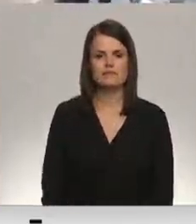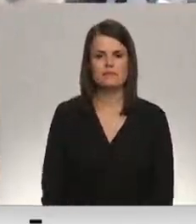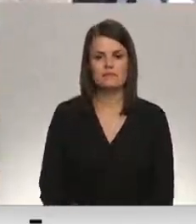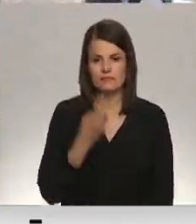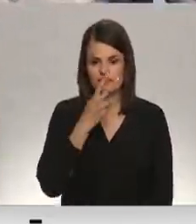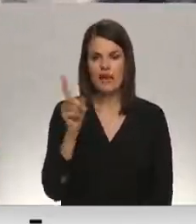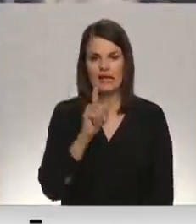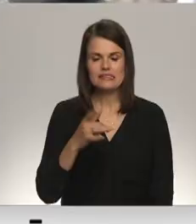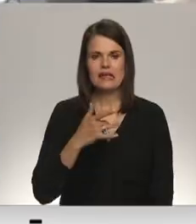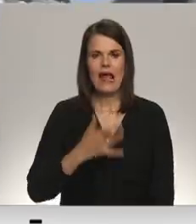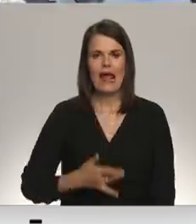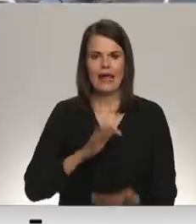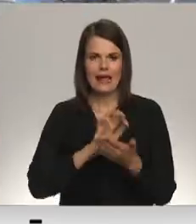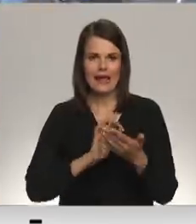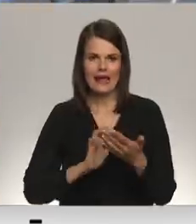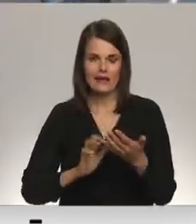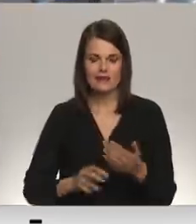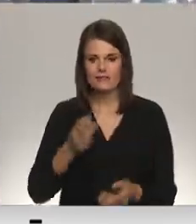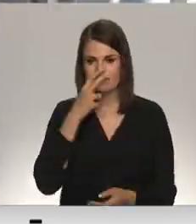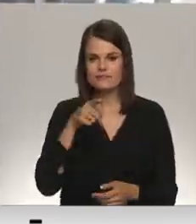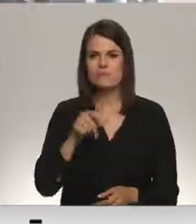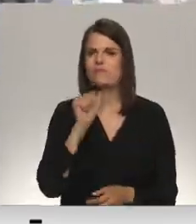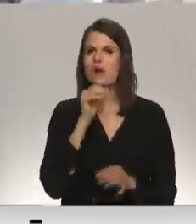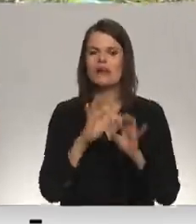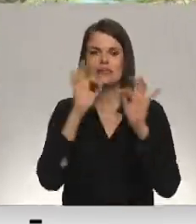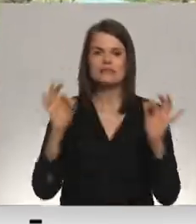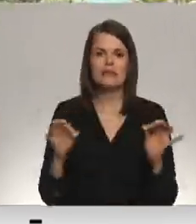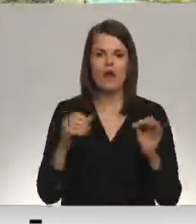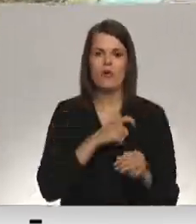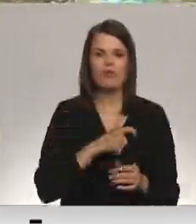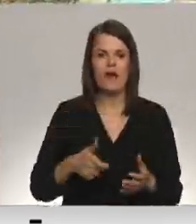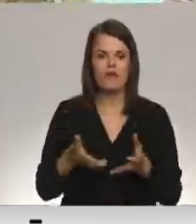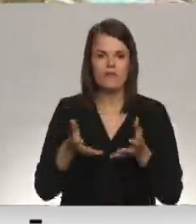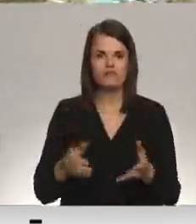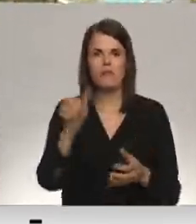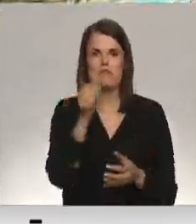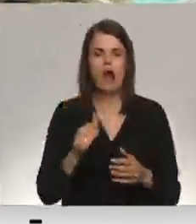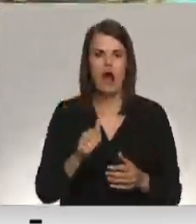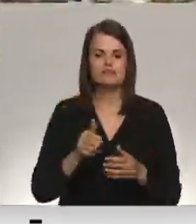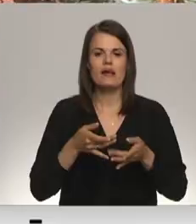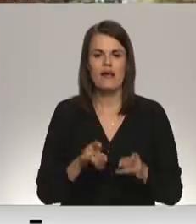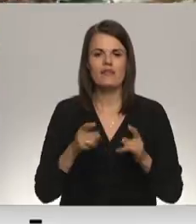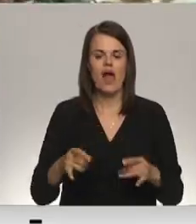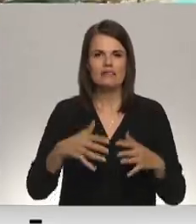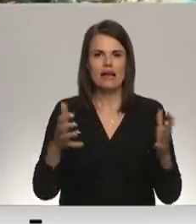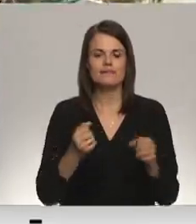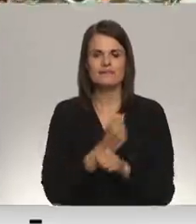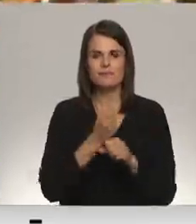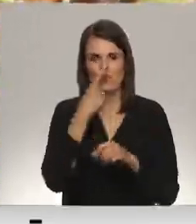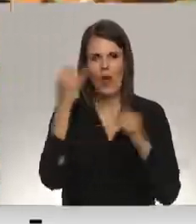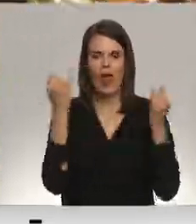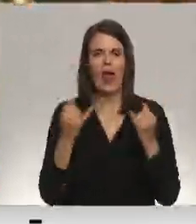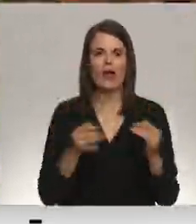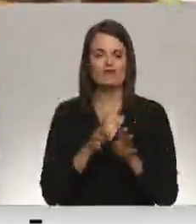Kur ir ikri iekšā. Šīs ir maija sākumā Daugavā ielaistās mākslīgās nārsta līgzdas, kas veidotas no egļu zariem un tiek sauktas